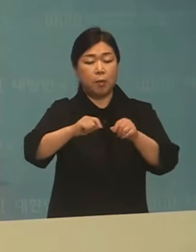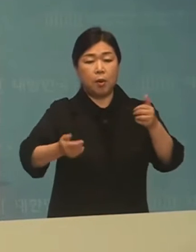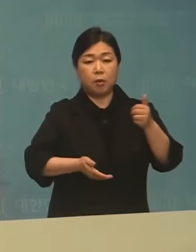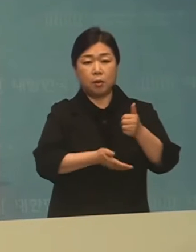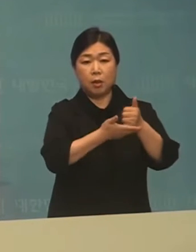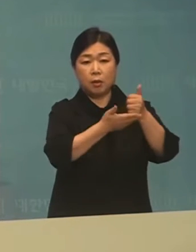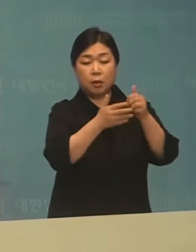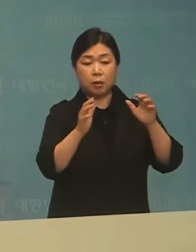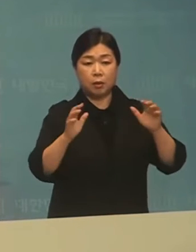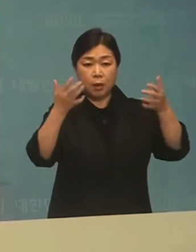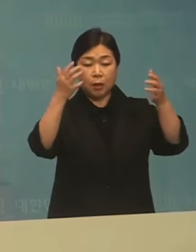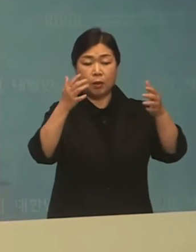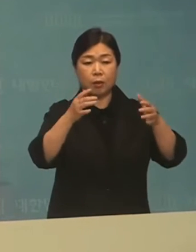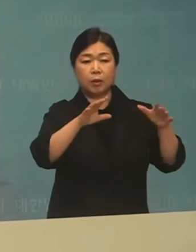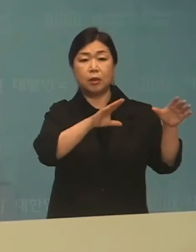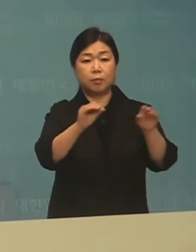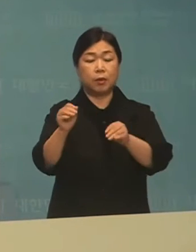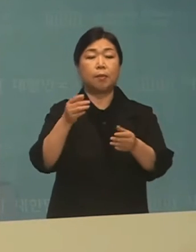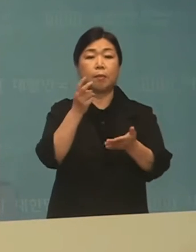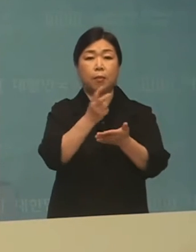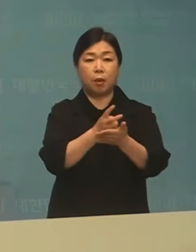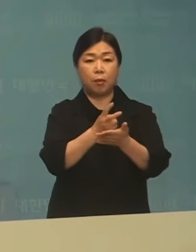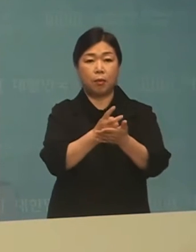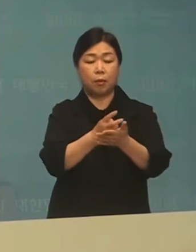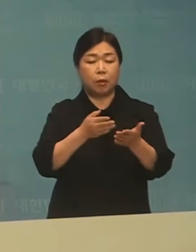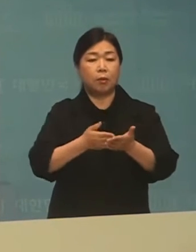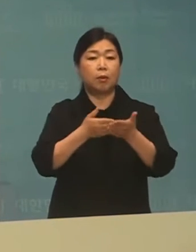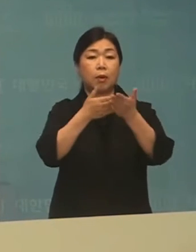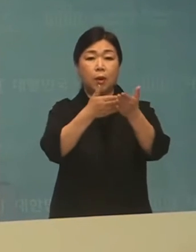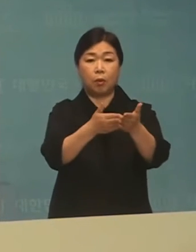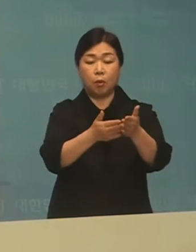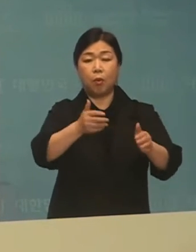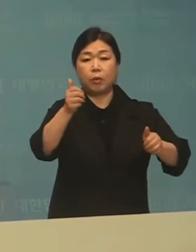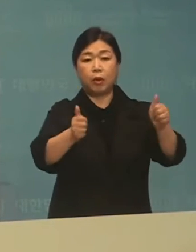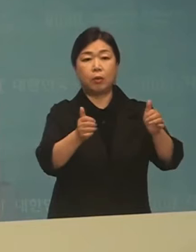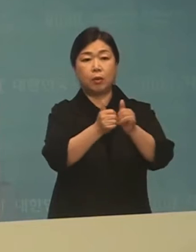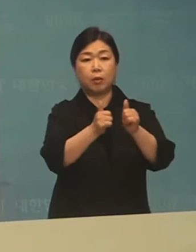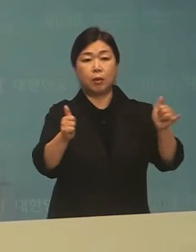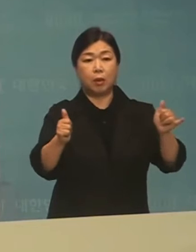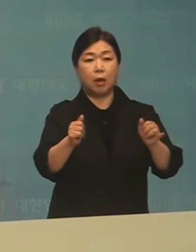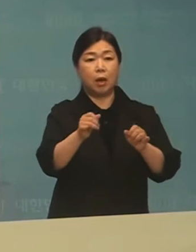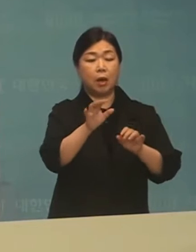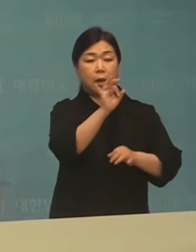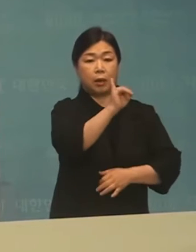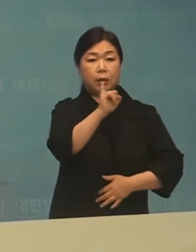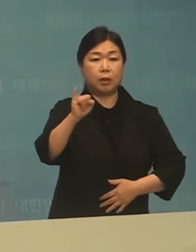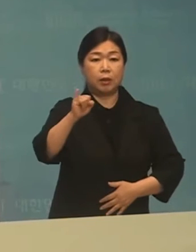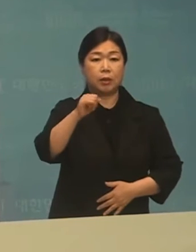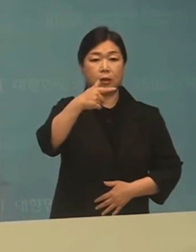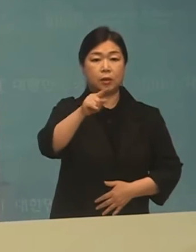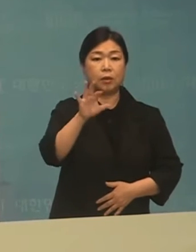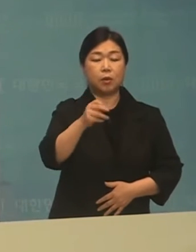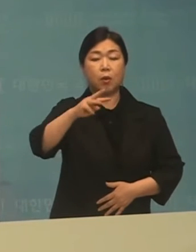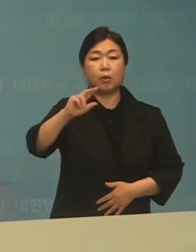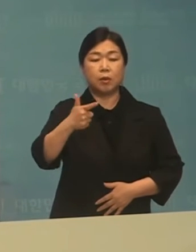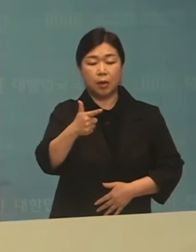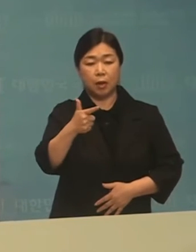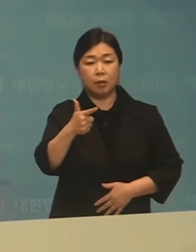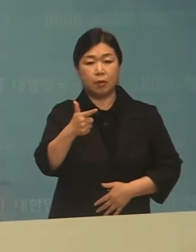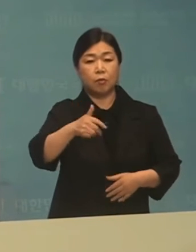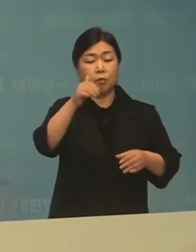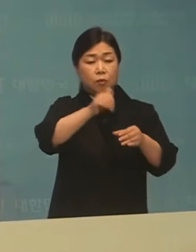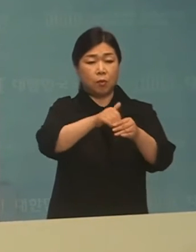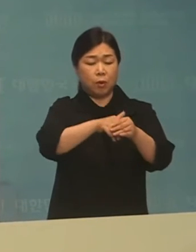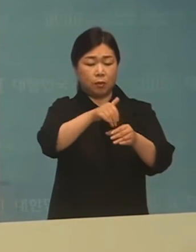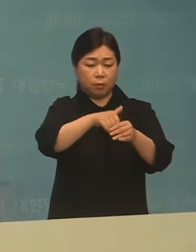청산 공약을 내세우고 경쟁자인 이종찬 후보를 압도적